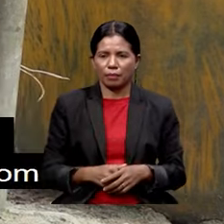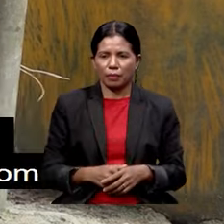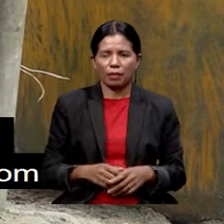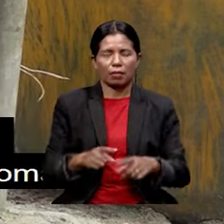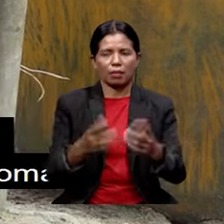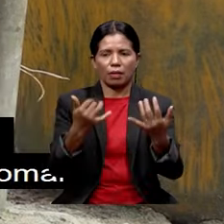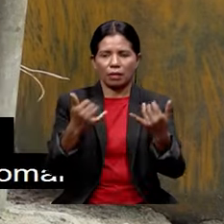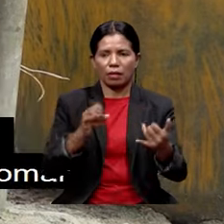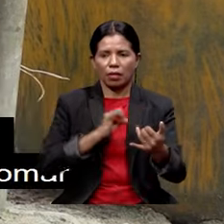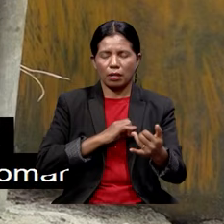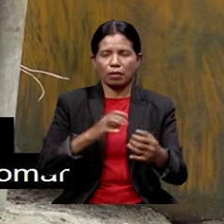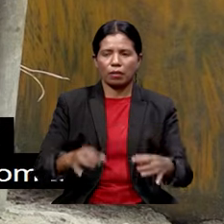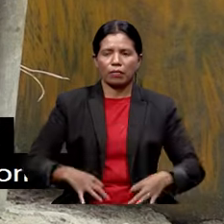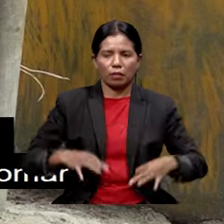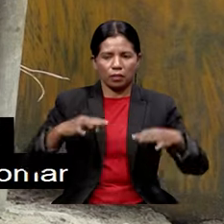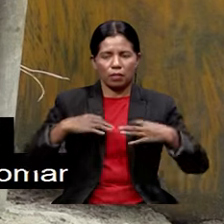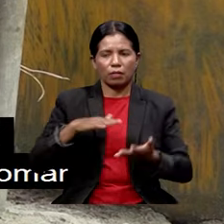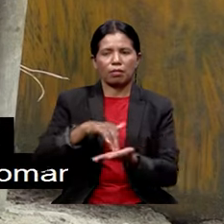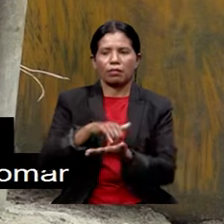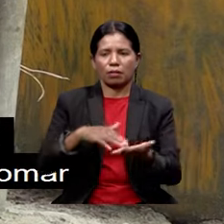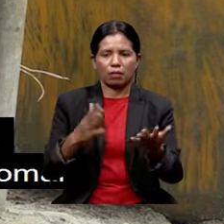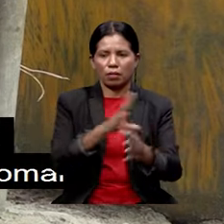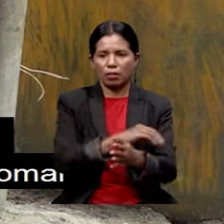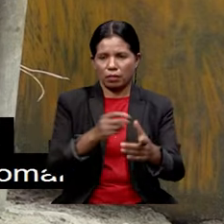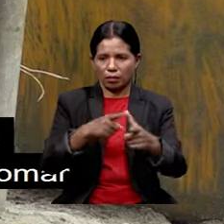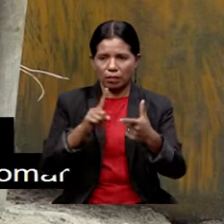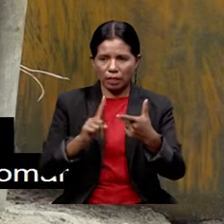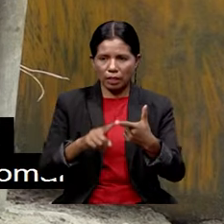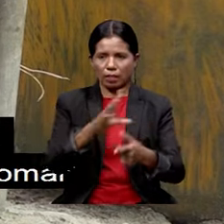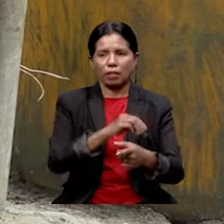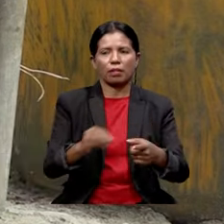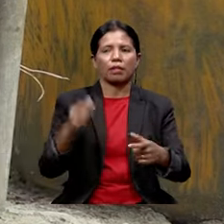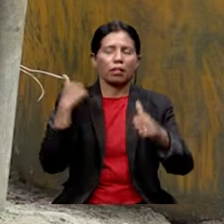karua ini a poti nei tai fai tana na kon lea ina e ina te hala fai fai